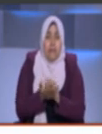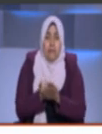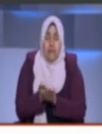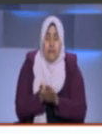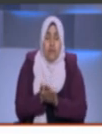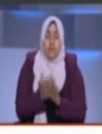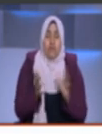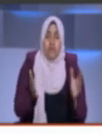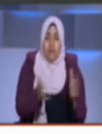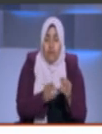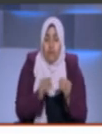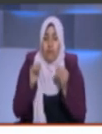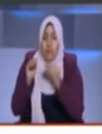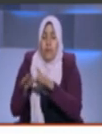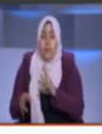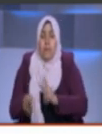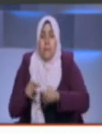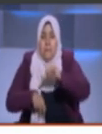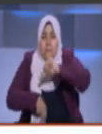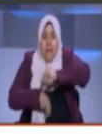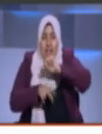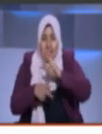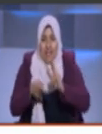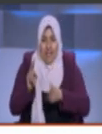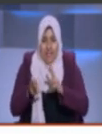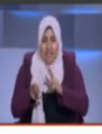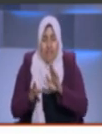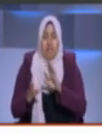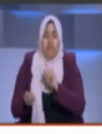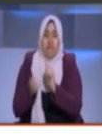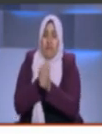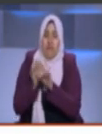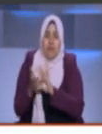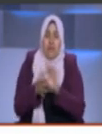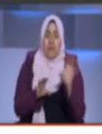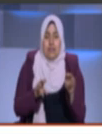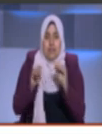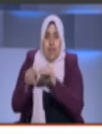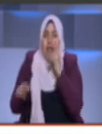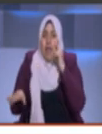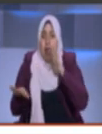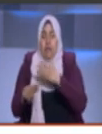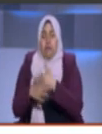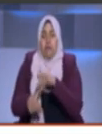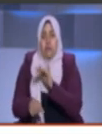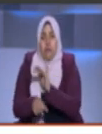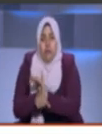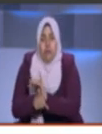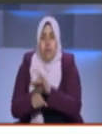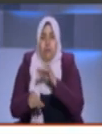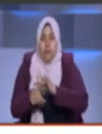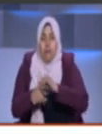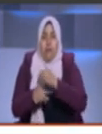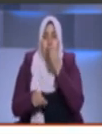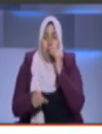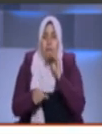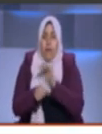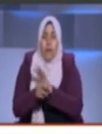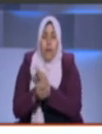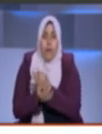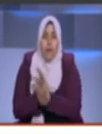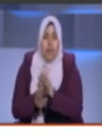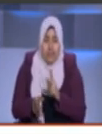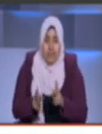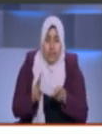الأكل والطعام. طبعا كما أشرت لم يتم تحديد ما إذا كان تم تأجيل هذا